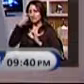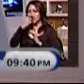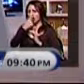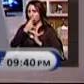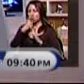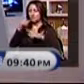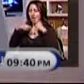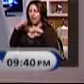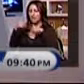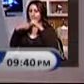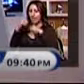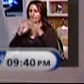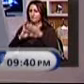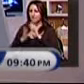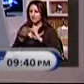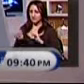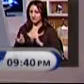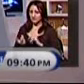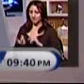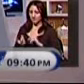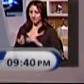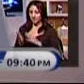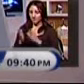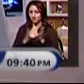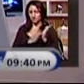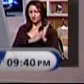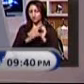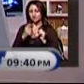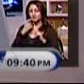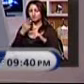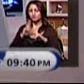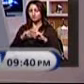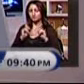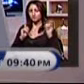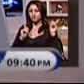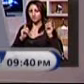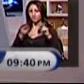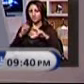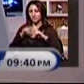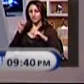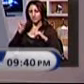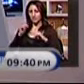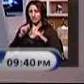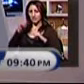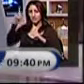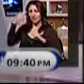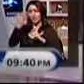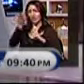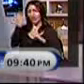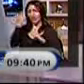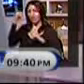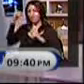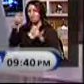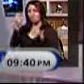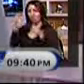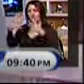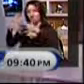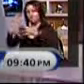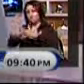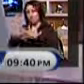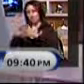فكرة على تويتر بيقول لك يعني بصراحة لماذا تحول الأسواني صديق الأمس إلى عدو اليوم للرئيس مرسي؟ لا أنا ما كنت صديق مرسي